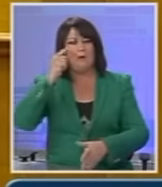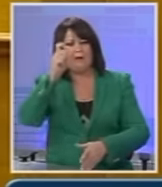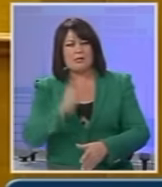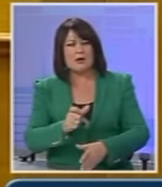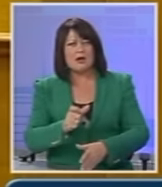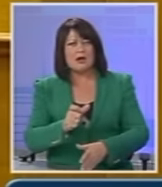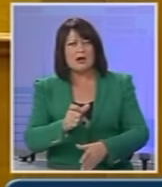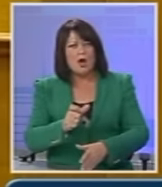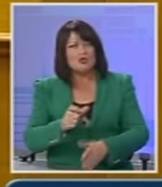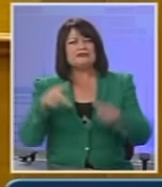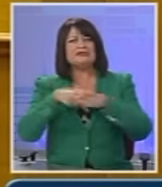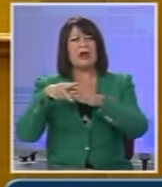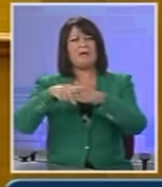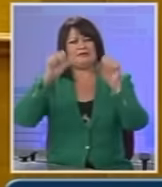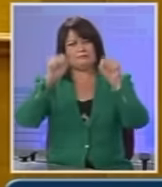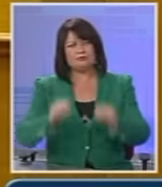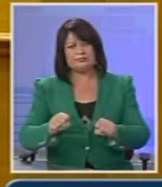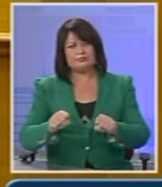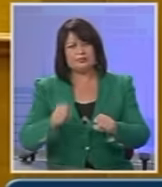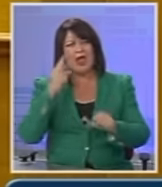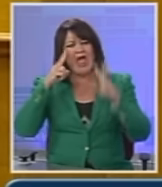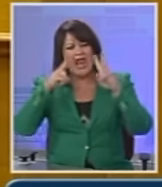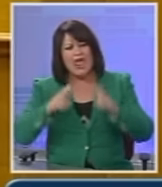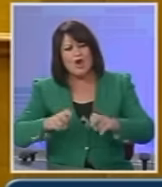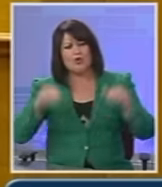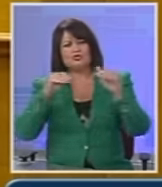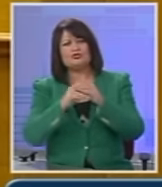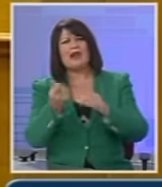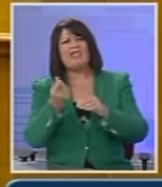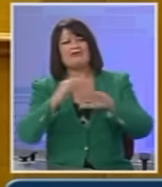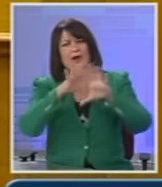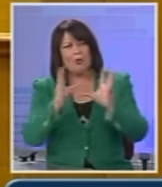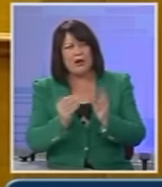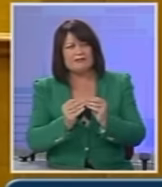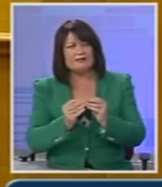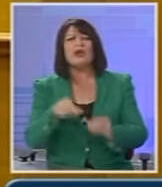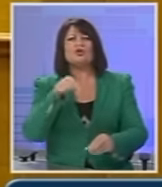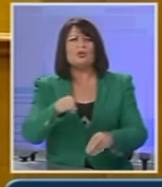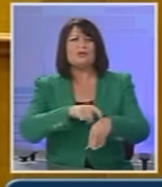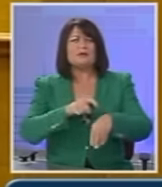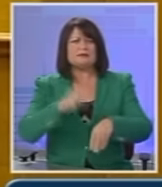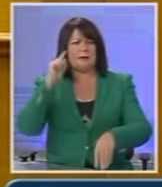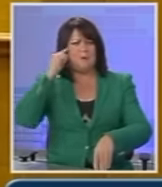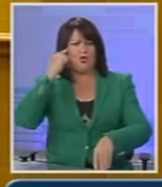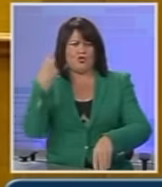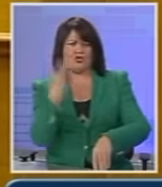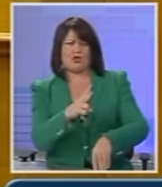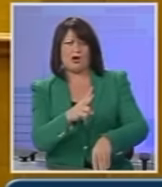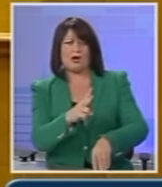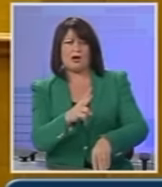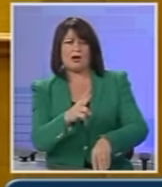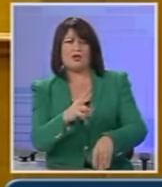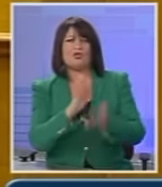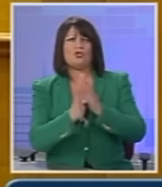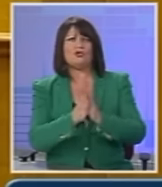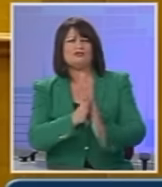όταν κλείσατε τις τράπεζες και βάλατε τα capital controls, πολιτικός καιροσκοπισμός όμως και τώρα που τελείωσαν οι